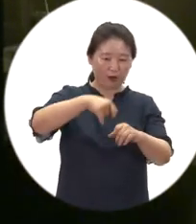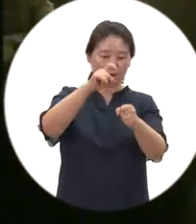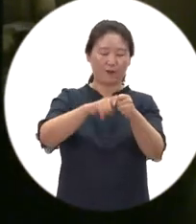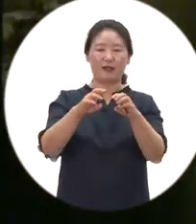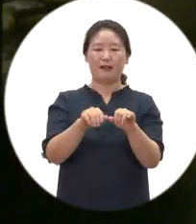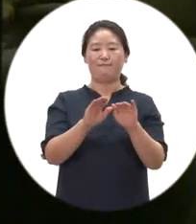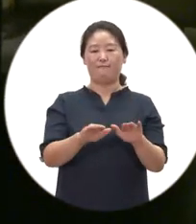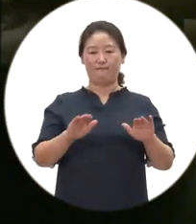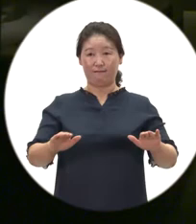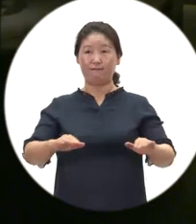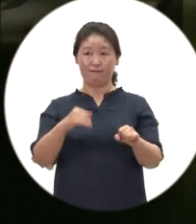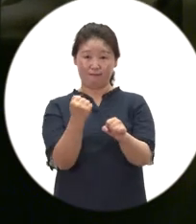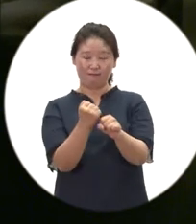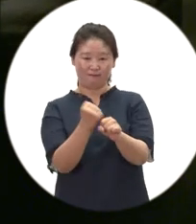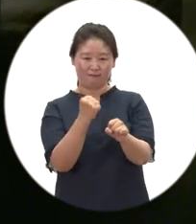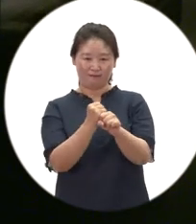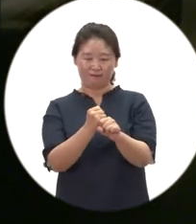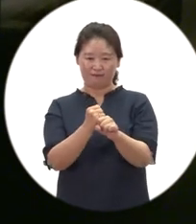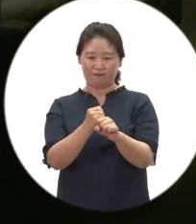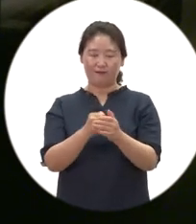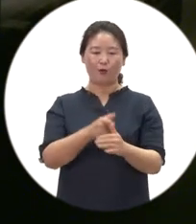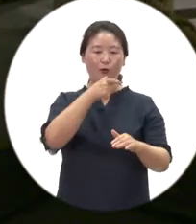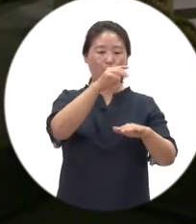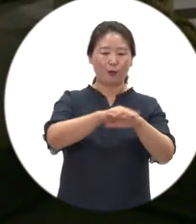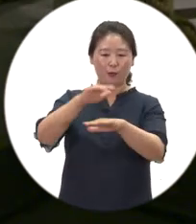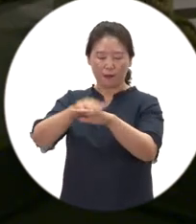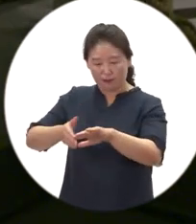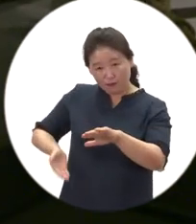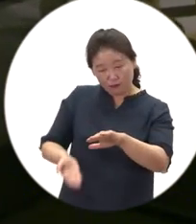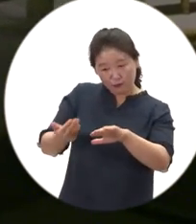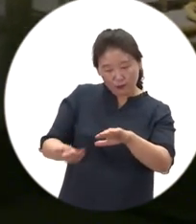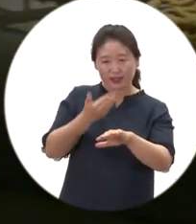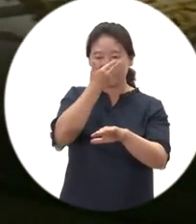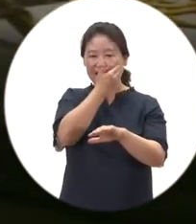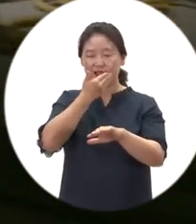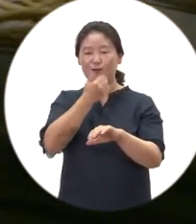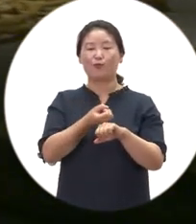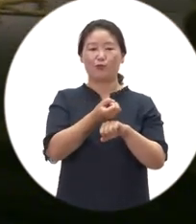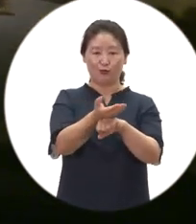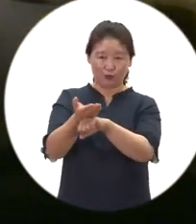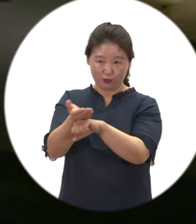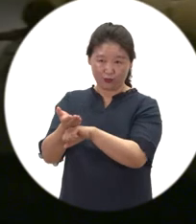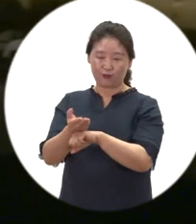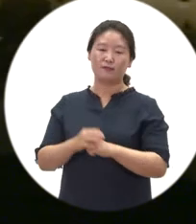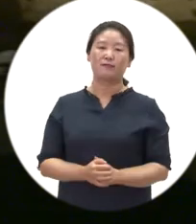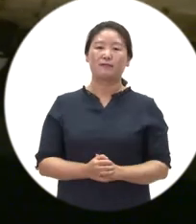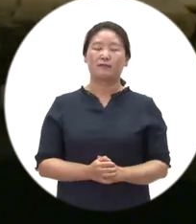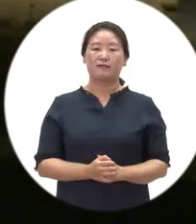만드는 데 힘쓰는 계절입니다. 쟁기로 논이나 밭을 갈아엎고 거름을 주어 땅의 기운을